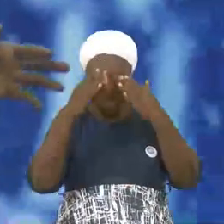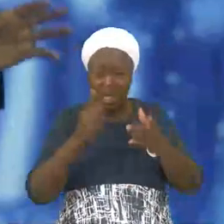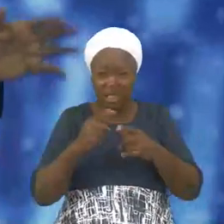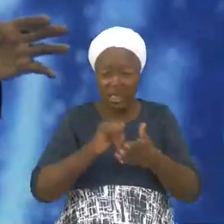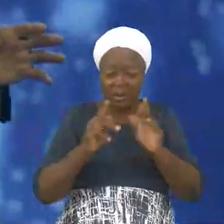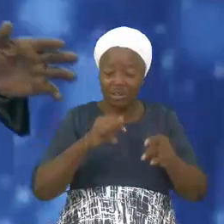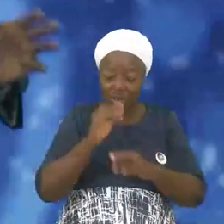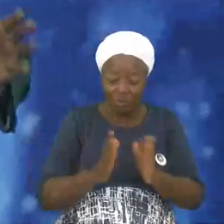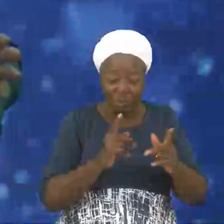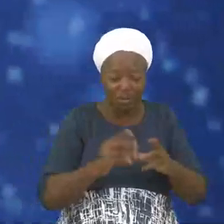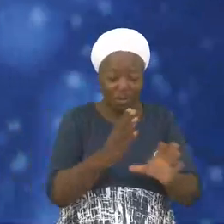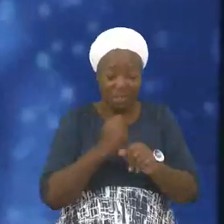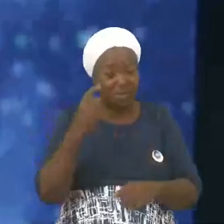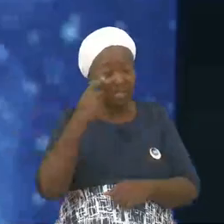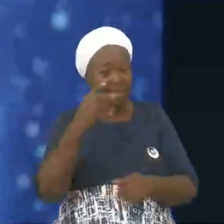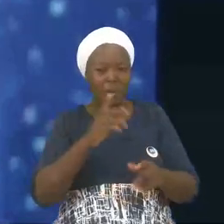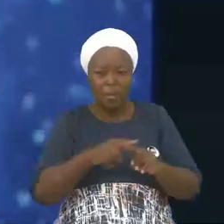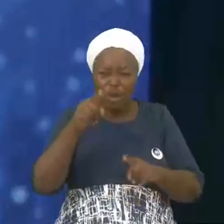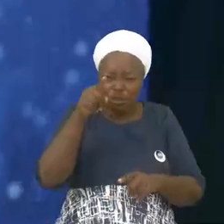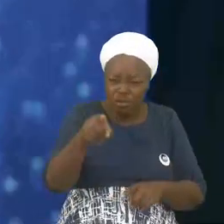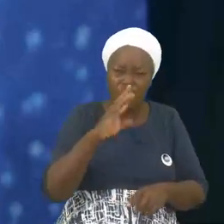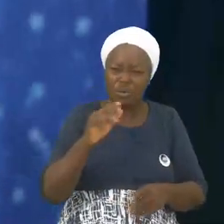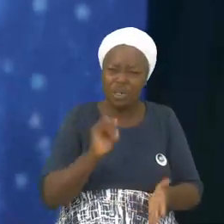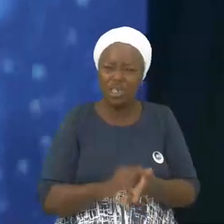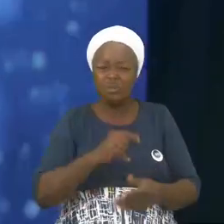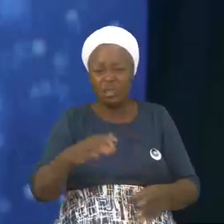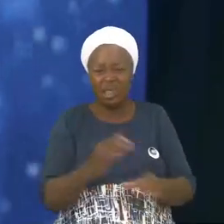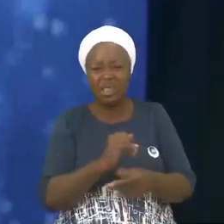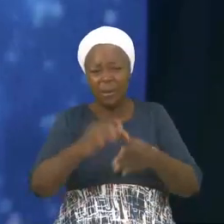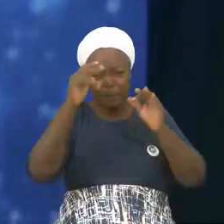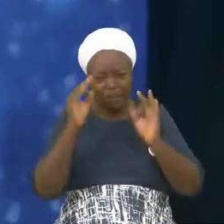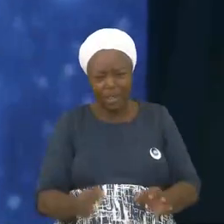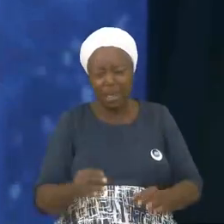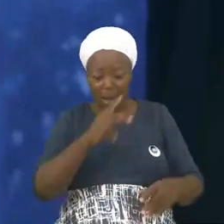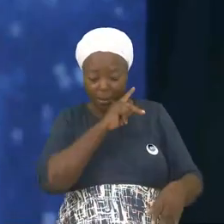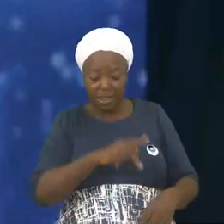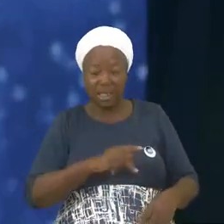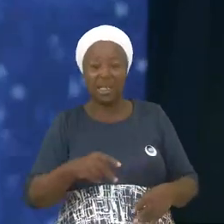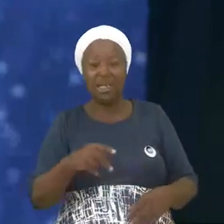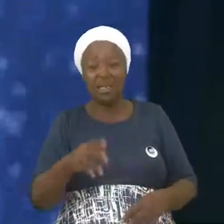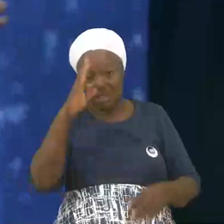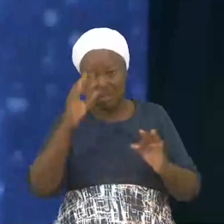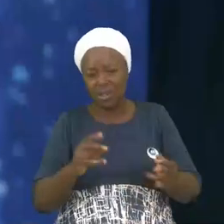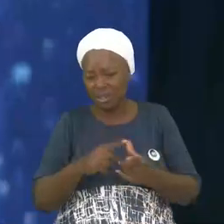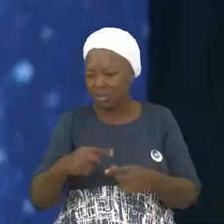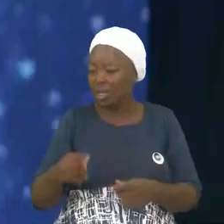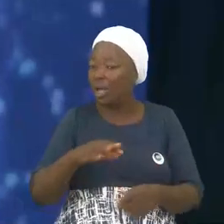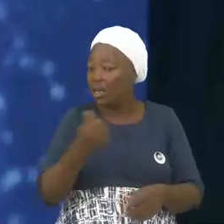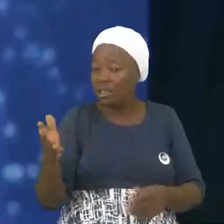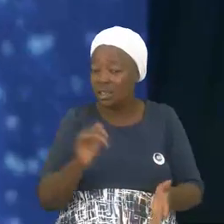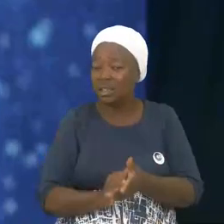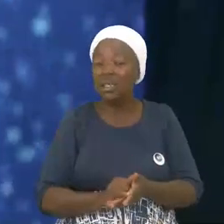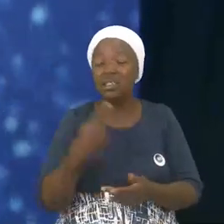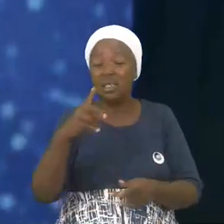n'est pas prêt ce soir, et ne veut pas recevoir sa vue, c'est toi qui dois prendre une